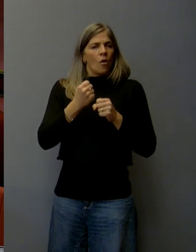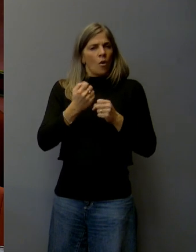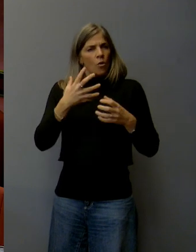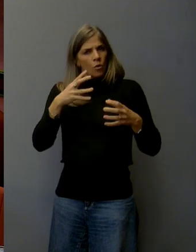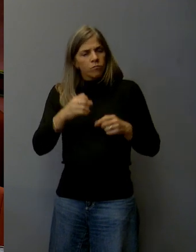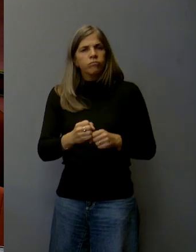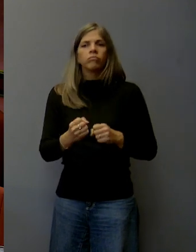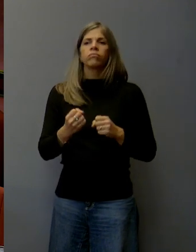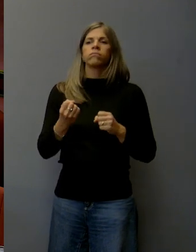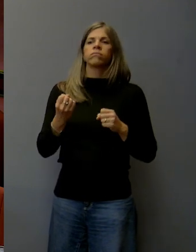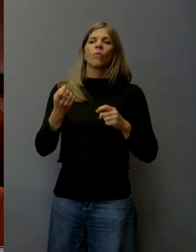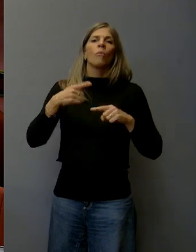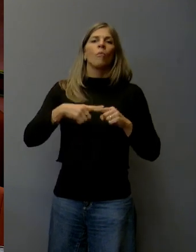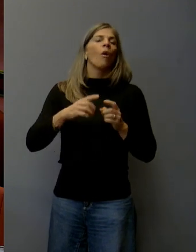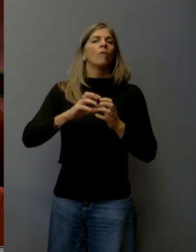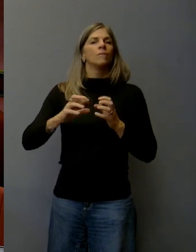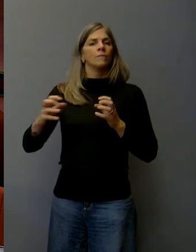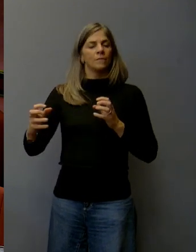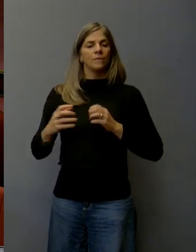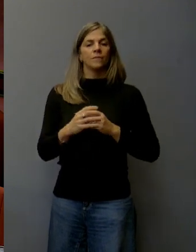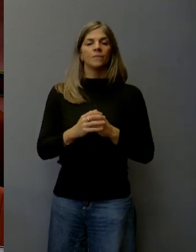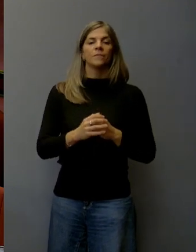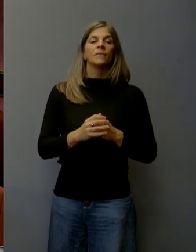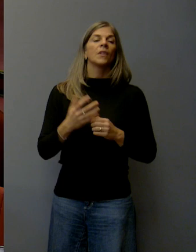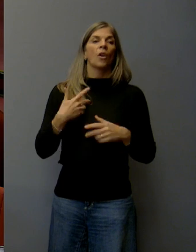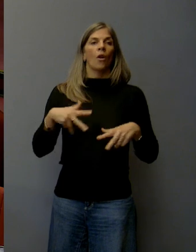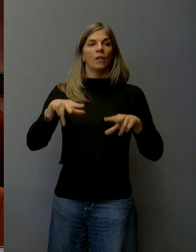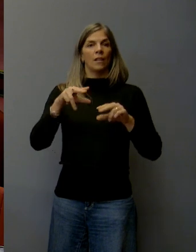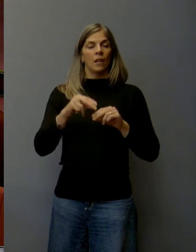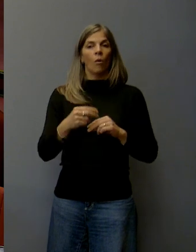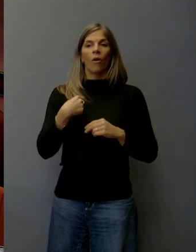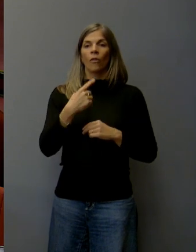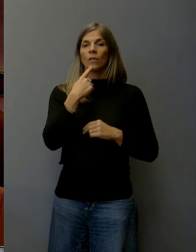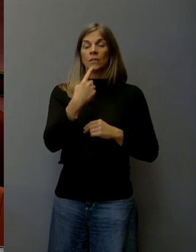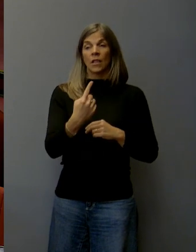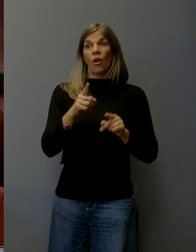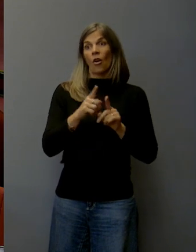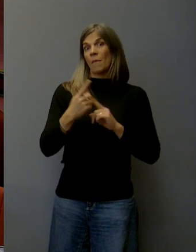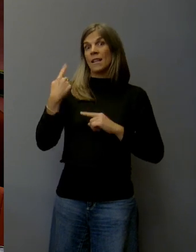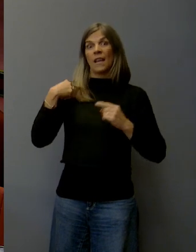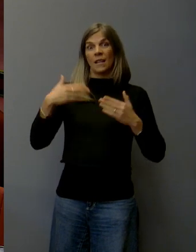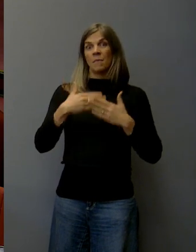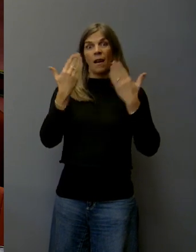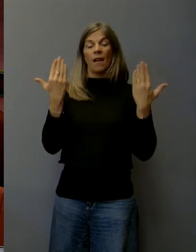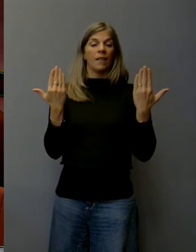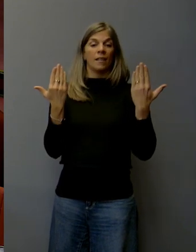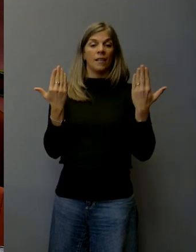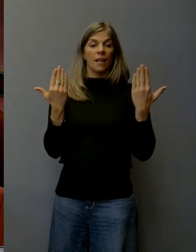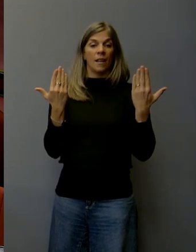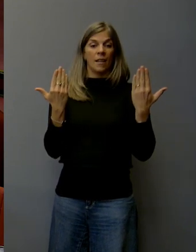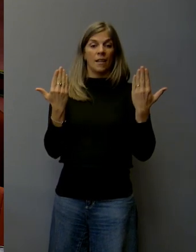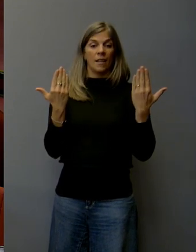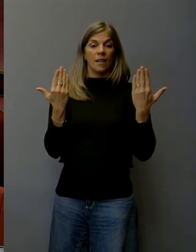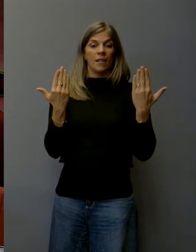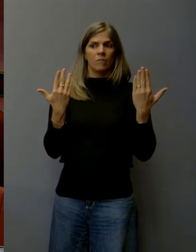subentrare altri fattori Allora io di nuovo le dico che secondo me la situazione è tale che rischiamo come ieri mattina cioè che ci siamo Cioè come